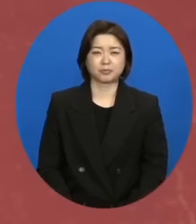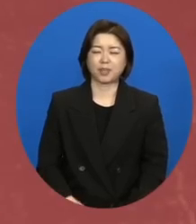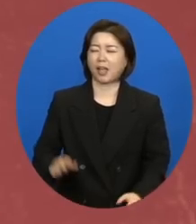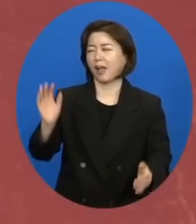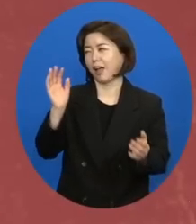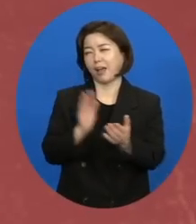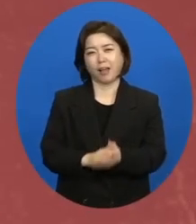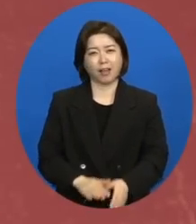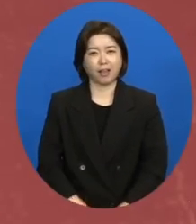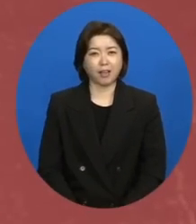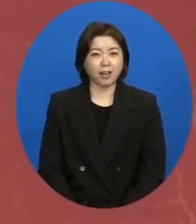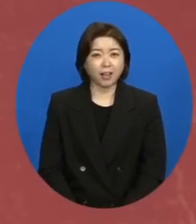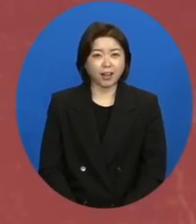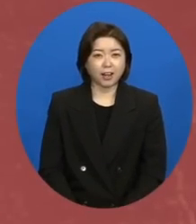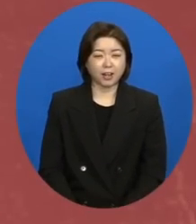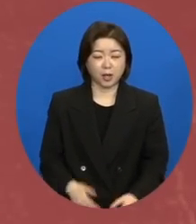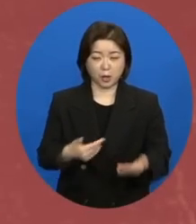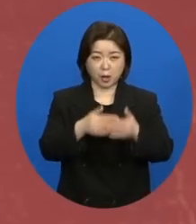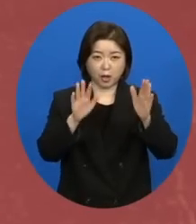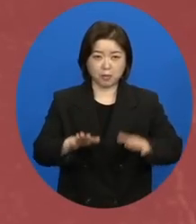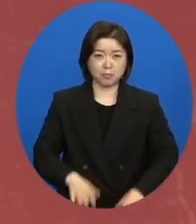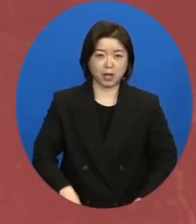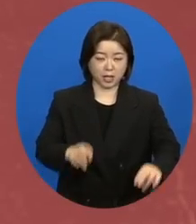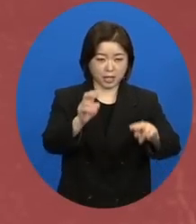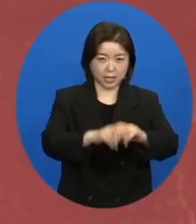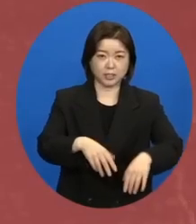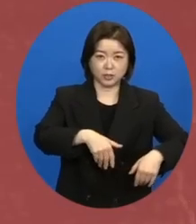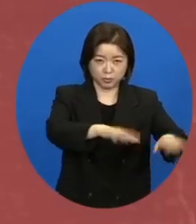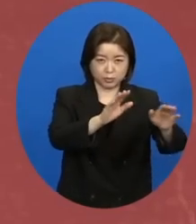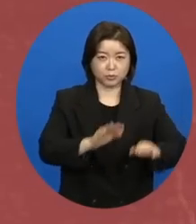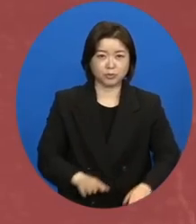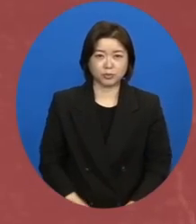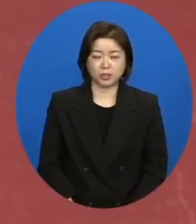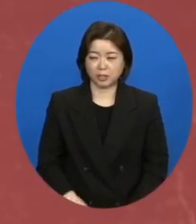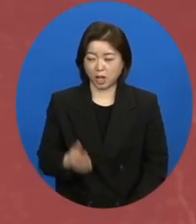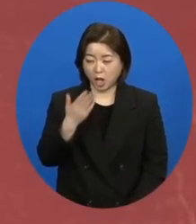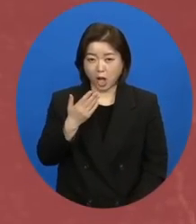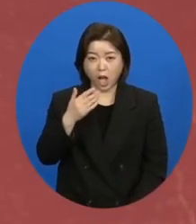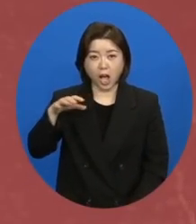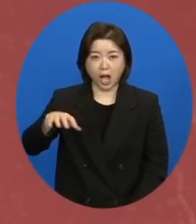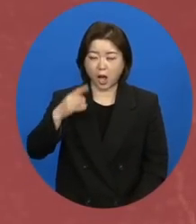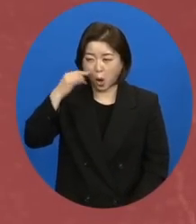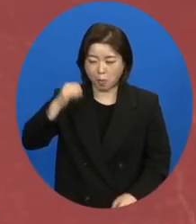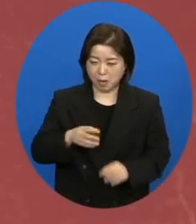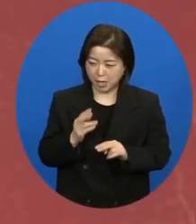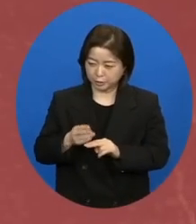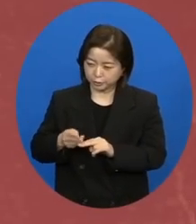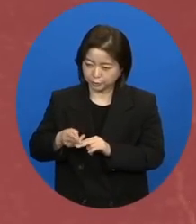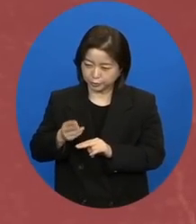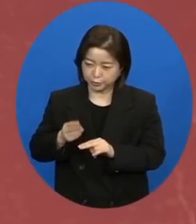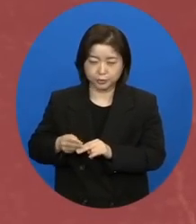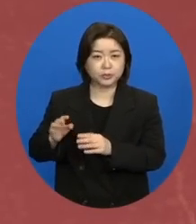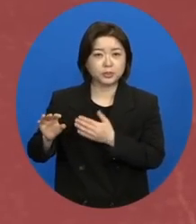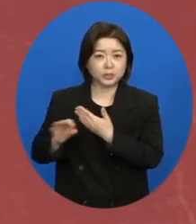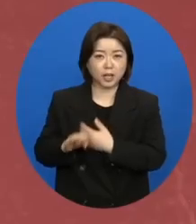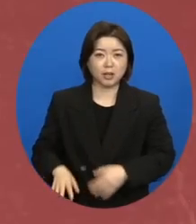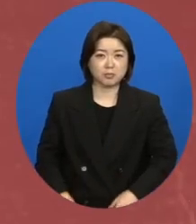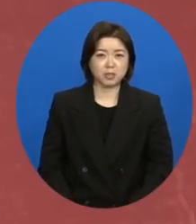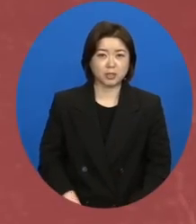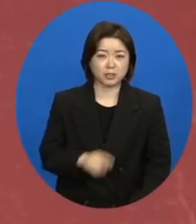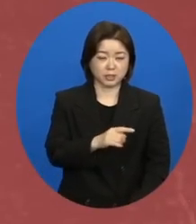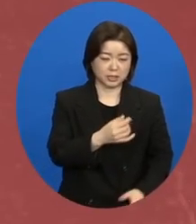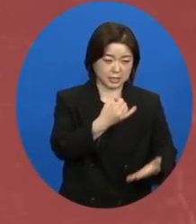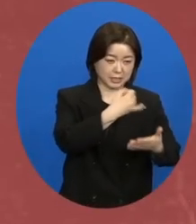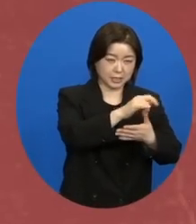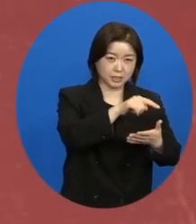아이고 그리고는 방에 가서 앉아있으라고 엄마가 식당 가서 밥 준비하면은 그냥 큰